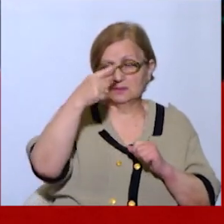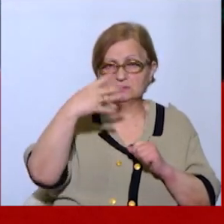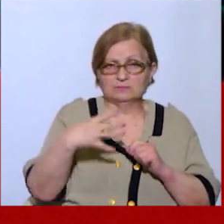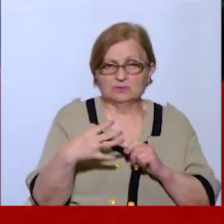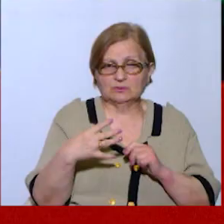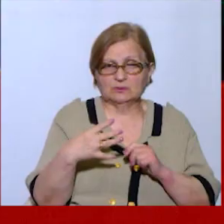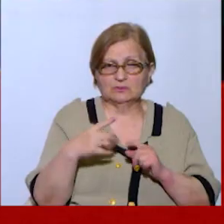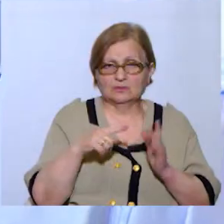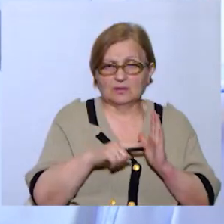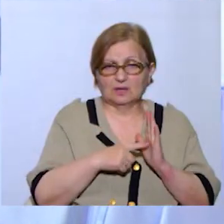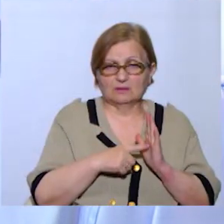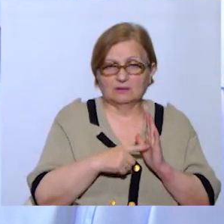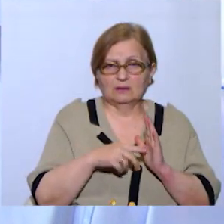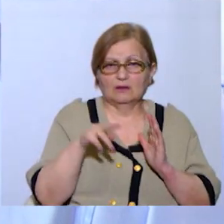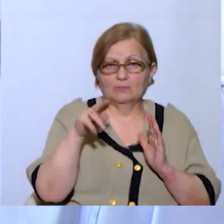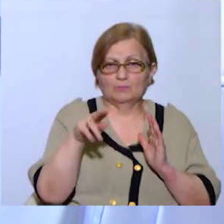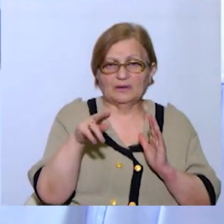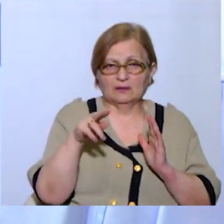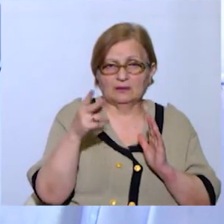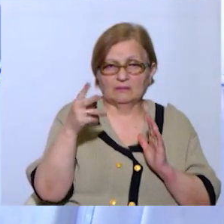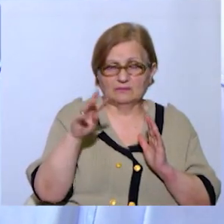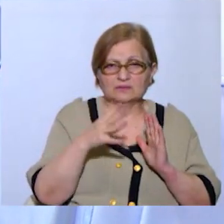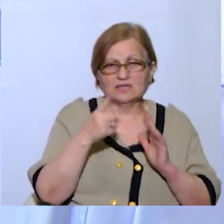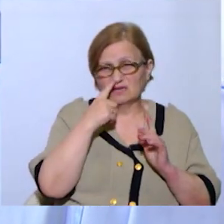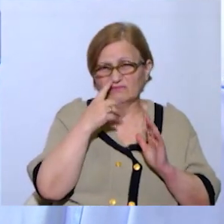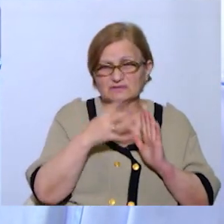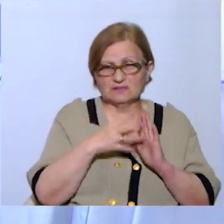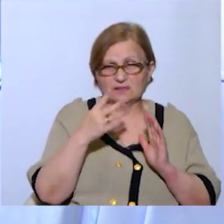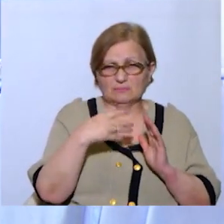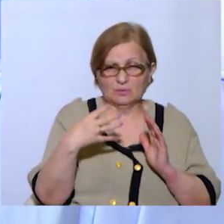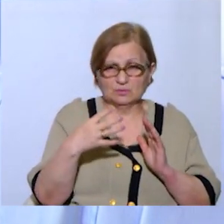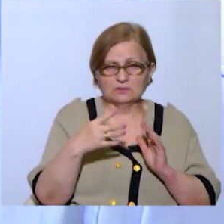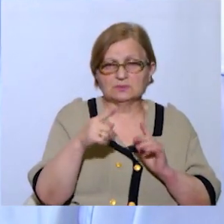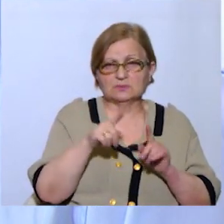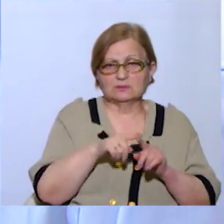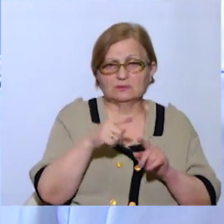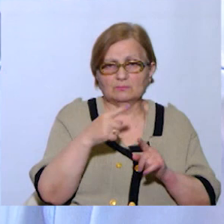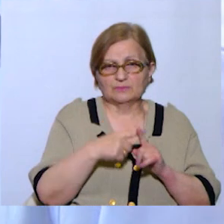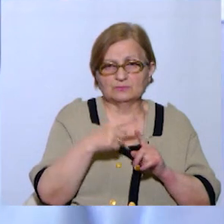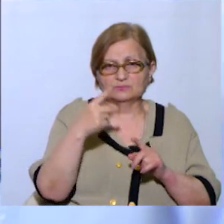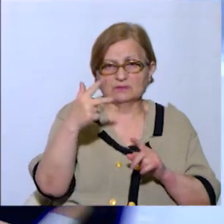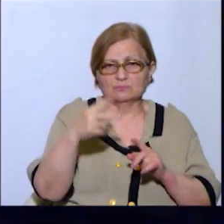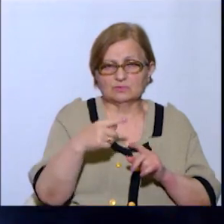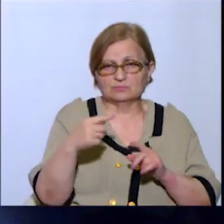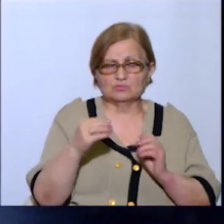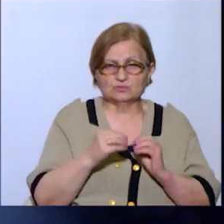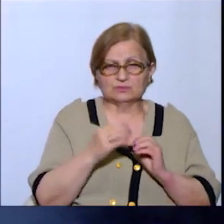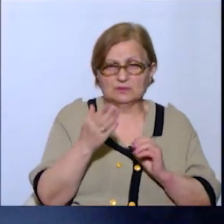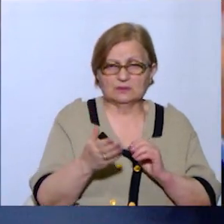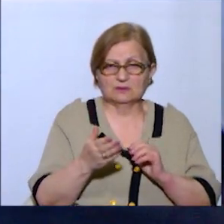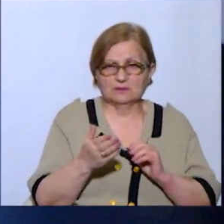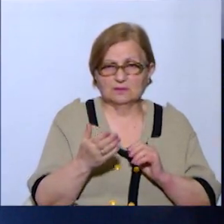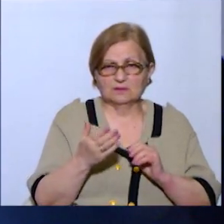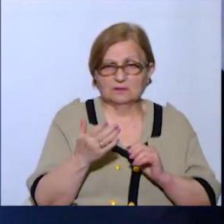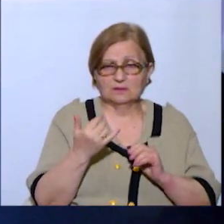1/4 გამრავლებული პე კვადრატზე, ანუ 9/4-ზე პლუს პე 3 მეორედი მინუს 10. მოდით